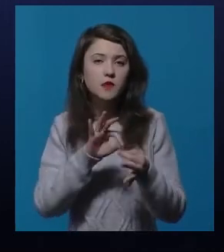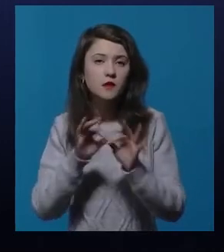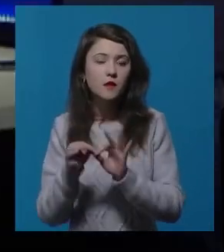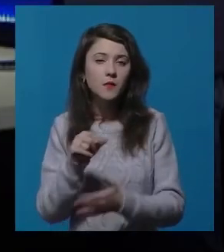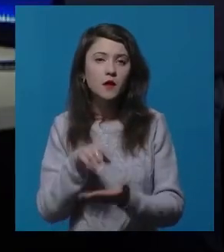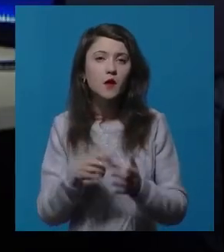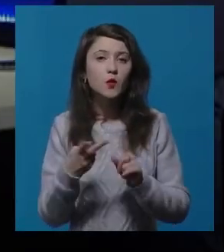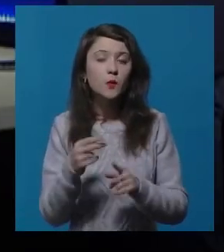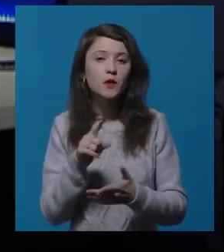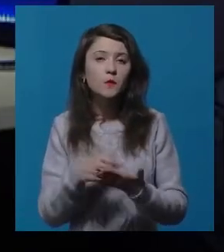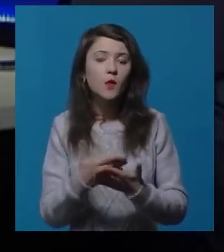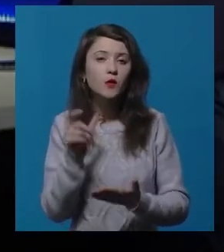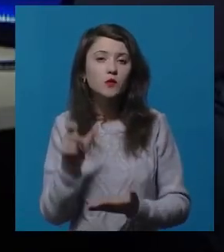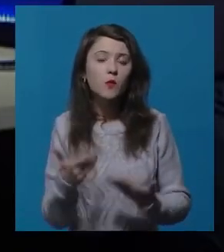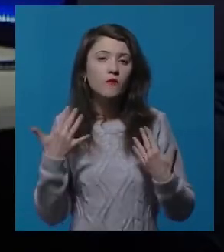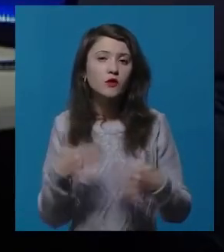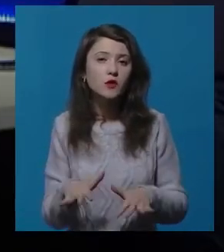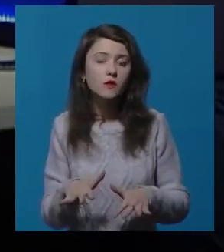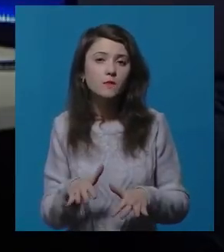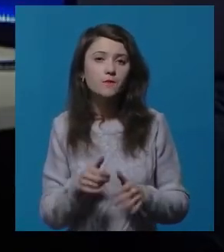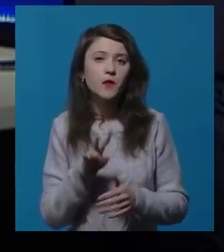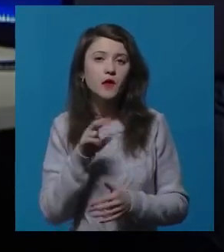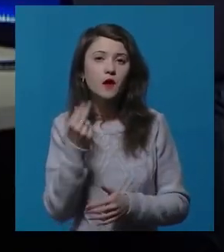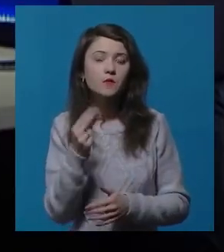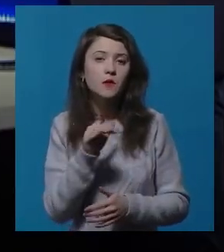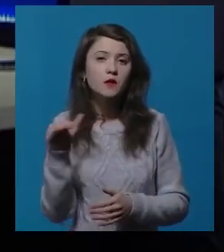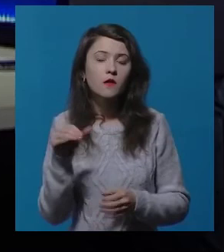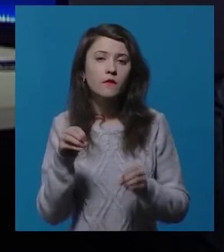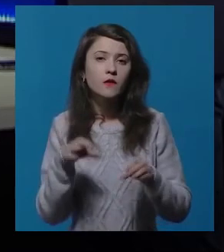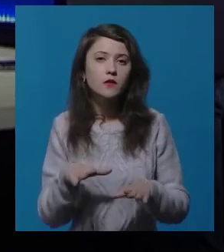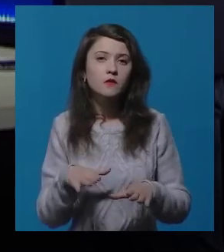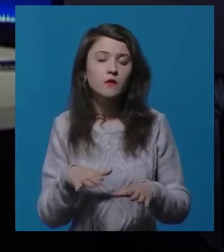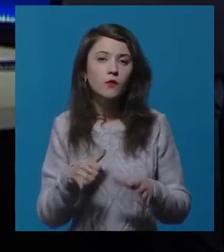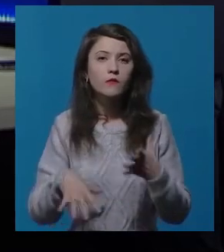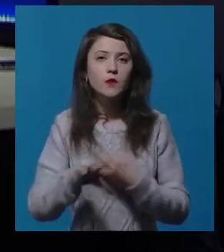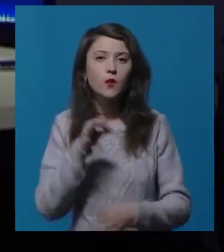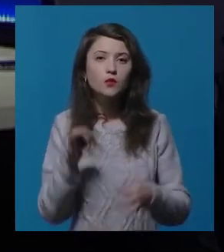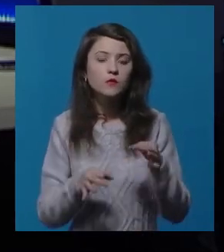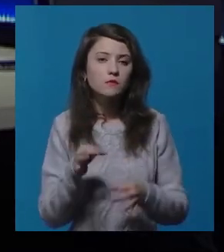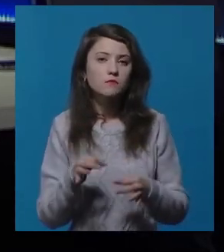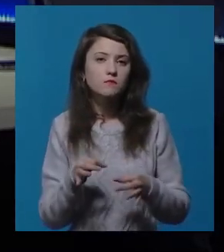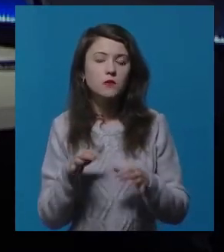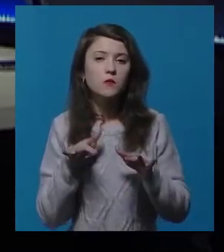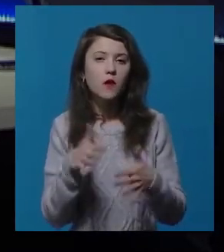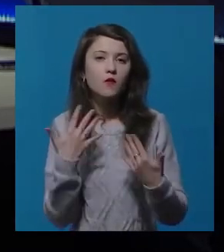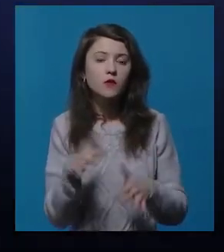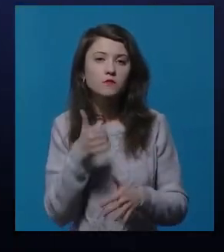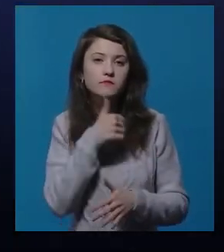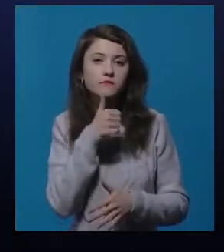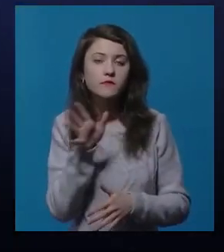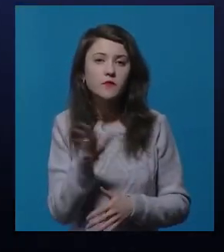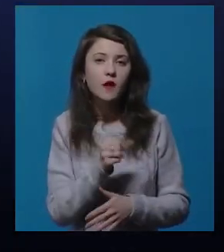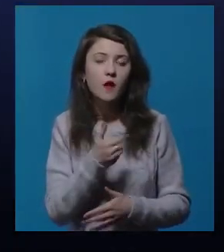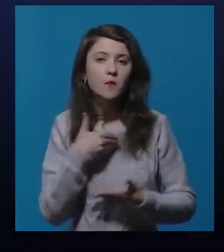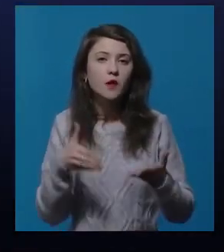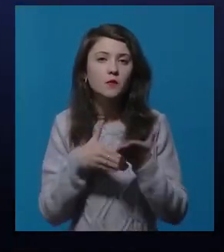якщо, наприклад, особа вже на національному рівні всіх судових установах справа прийшла, ми допомагаємо лише